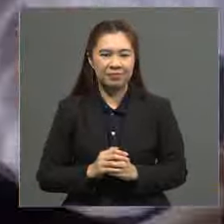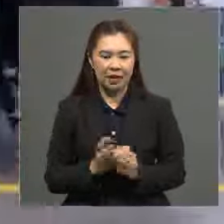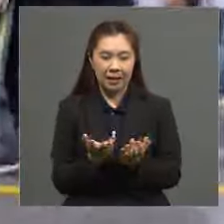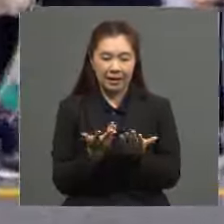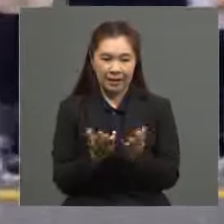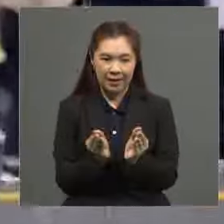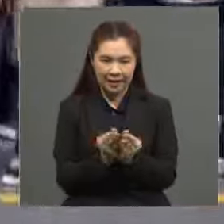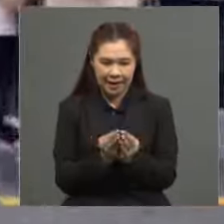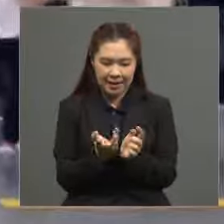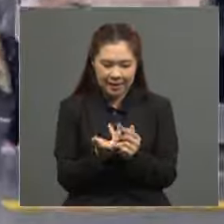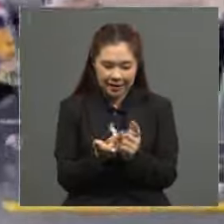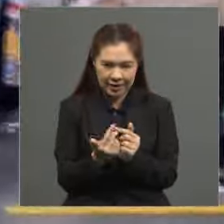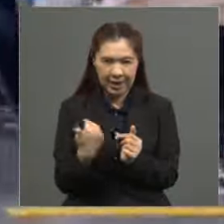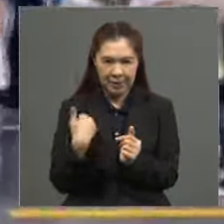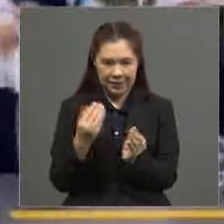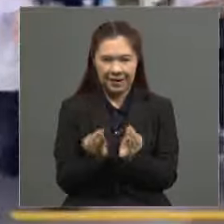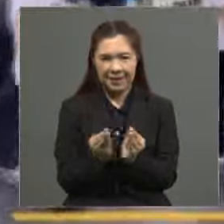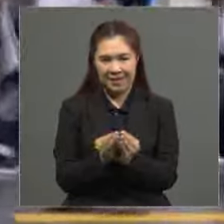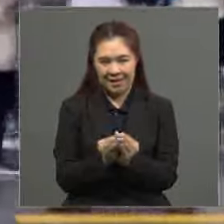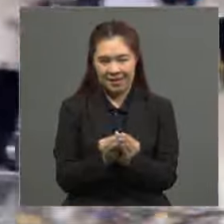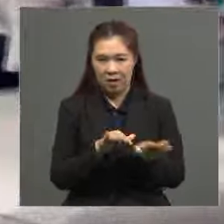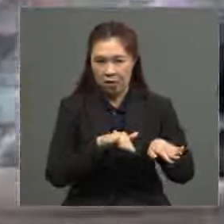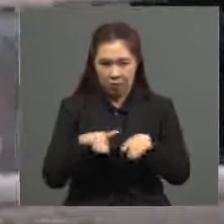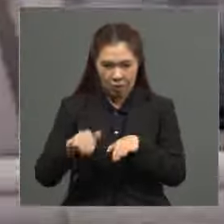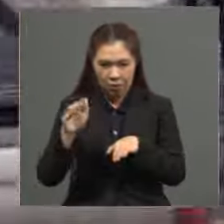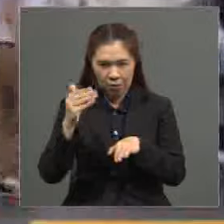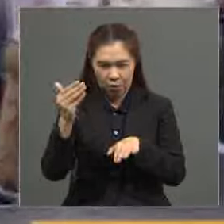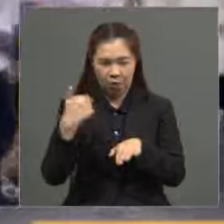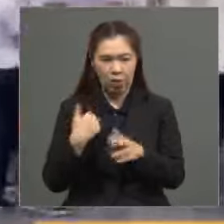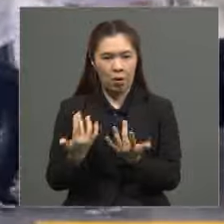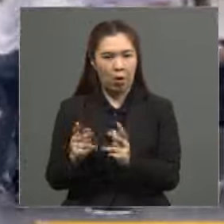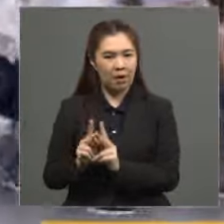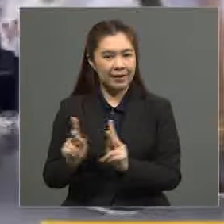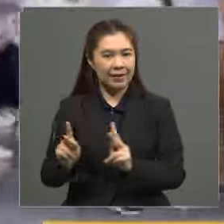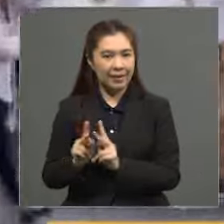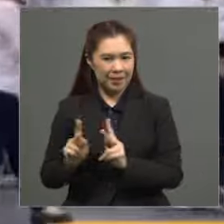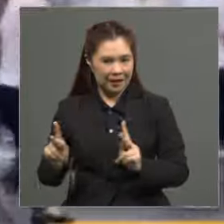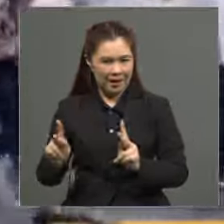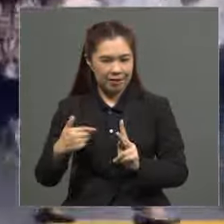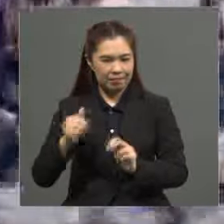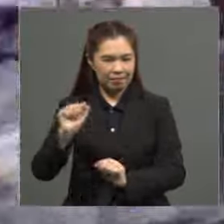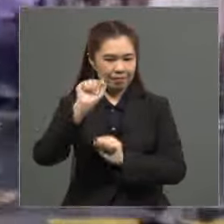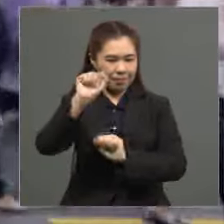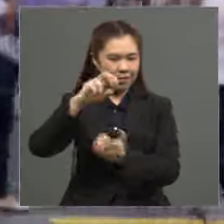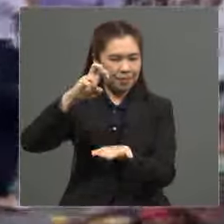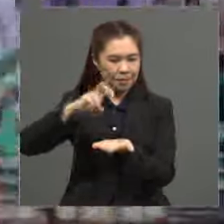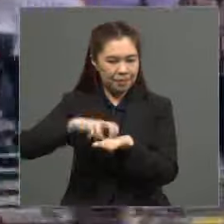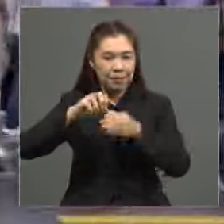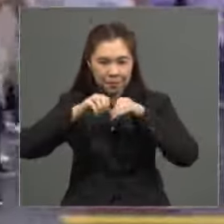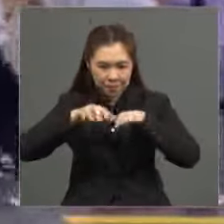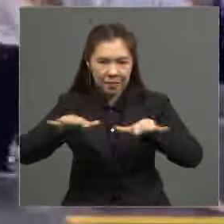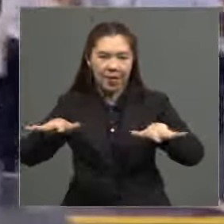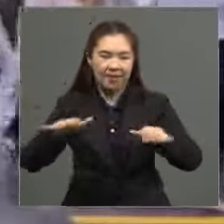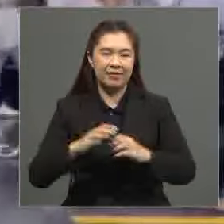คะแนนโดยผลที่ออกมาจะเป็นคะแนนอย่างไม่เป็นทางการซึ่งจะต้องรอคณะกรรมการการเลือกตั้งประกาศรับรองอย่างเป็นทางการอีก